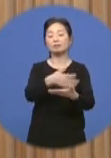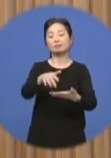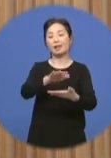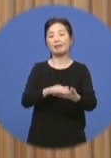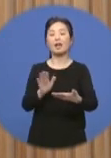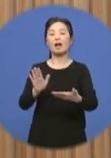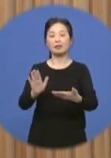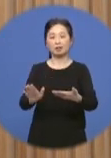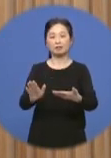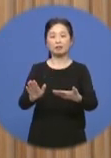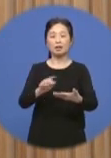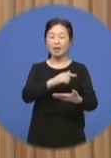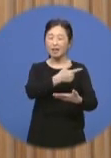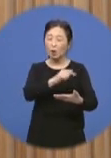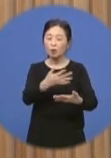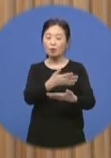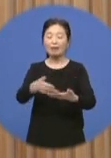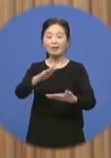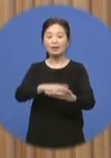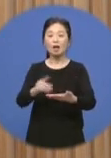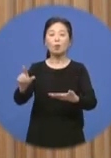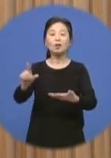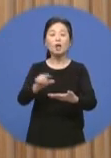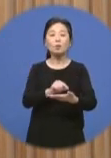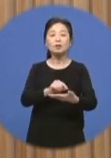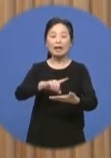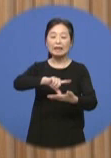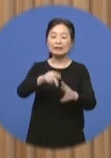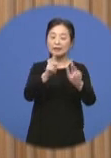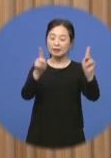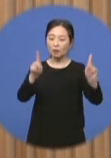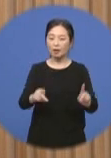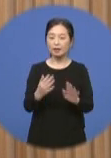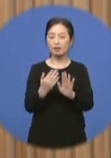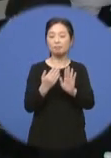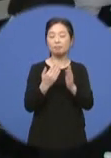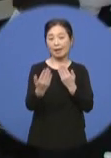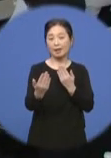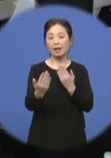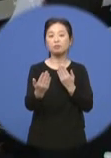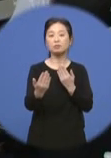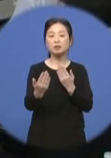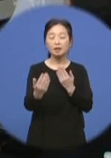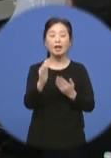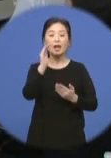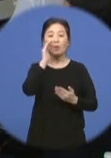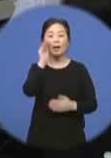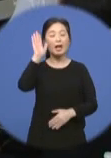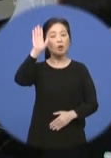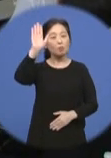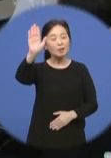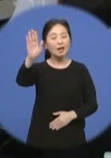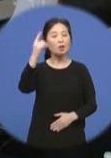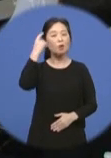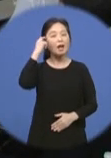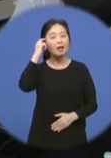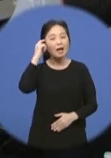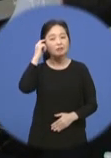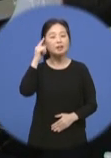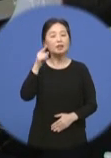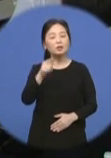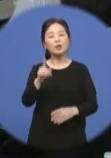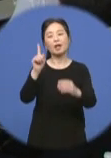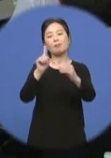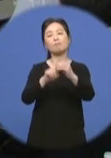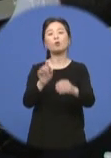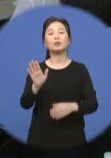ータを活用して、地域の課題を明確にして、和歌山の未来について考えていただくことが目的でありました。県の地